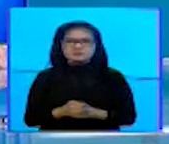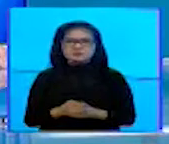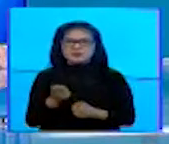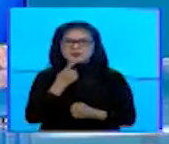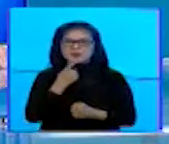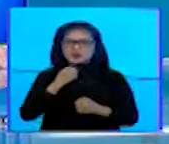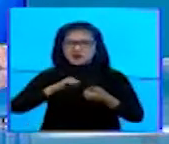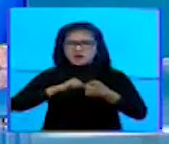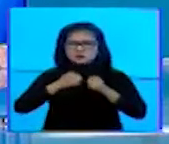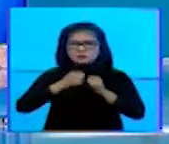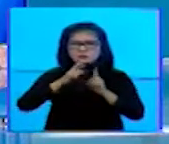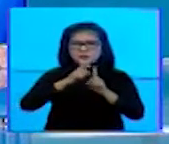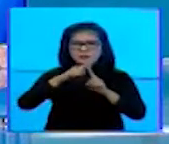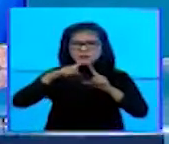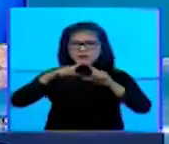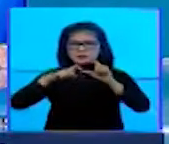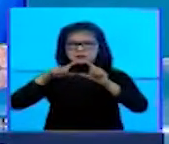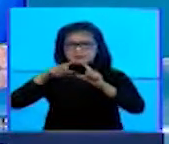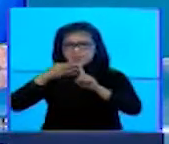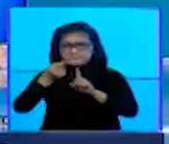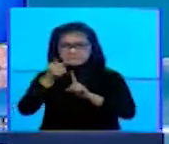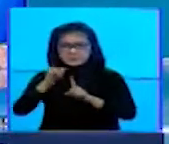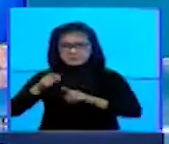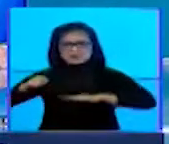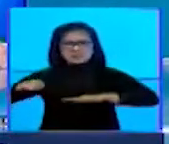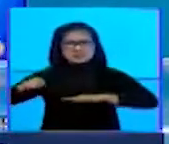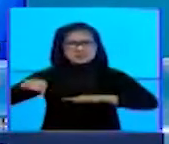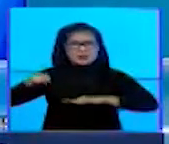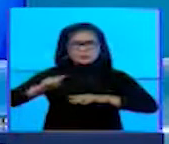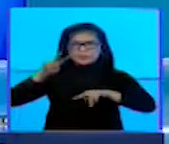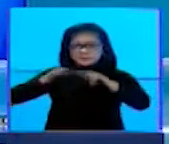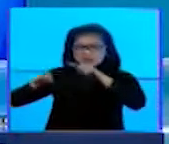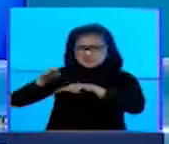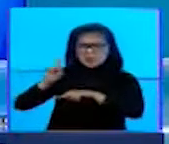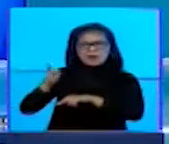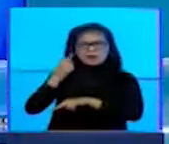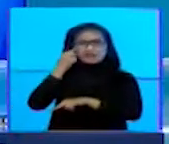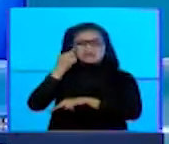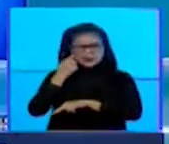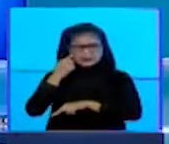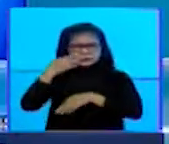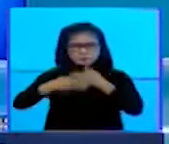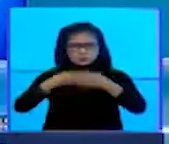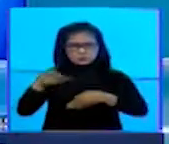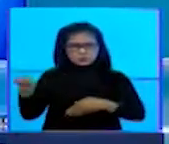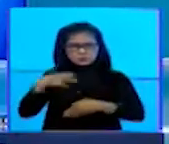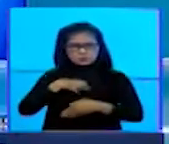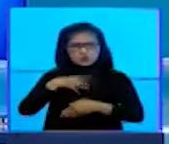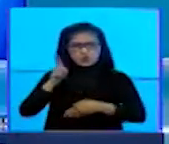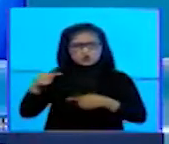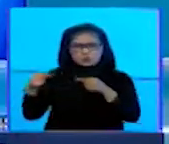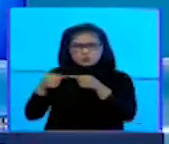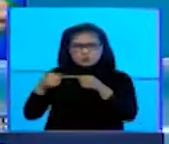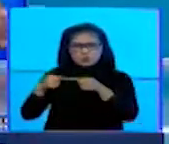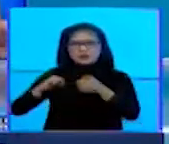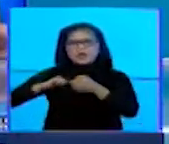Pemirsa, sejak bergulirnya kasus PT Asabri, Kejaksaan Agung telah memeriksa sejumlah saksi dari pihak perusahaan yang diduga memiliki